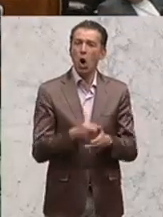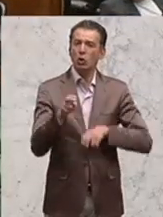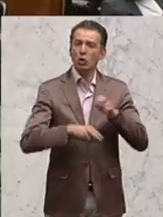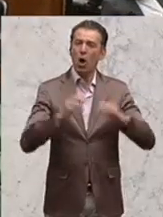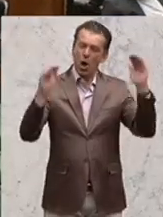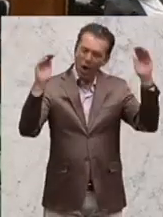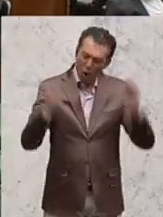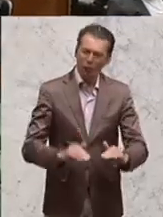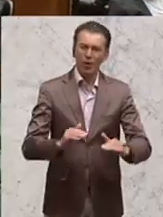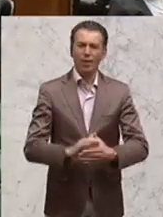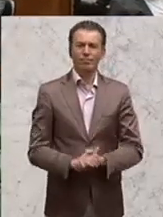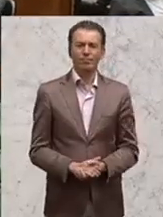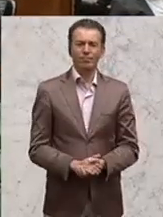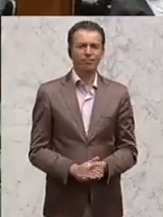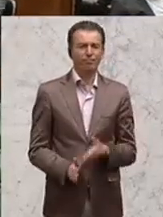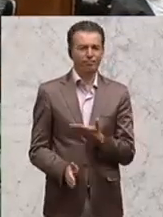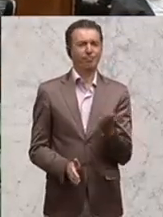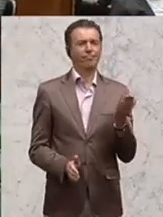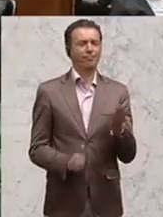Herren.